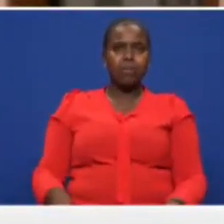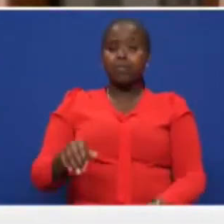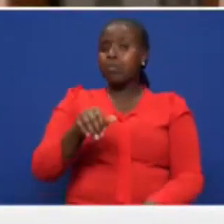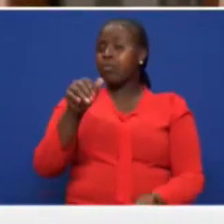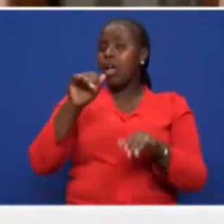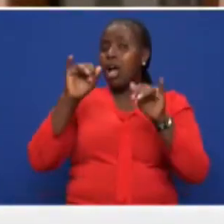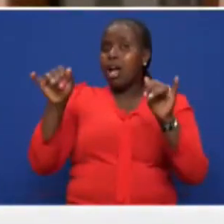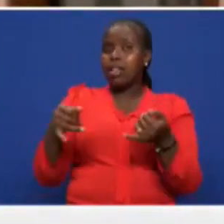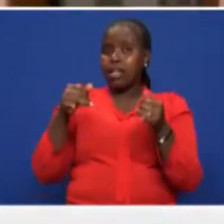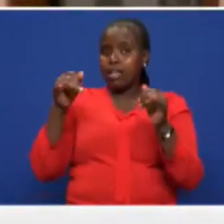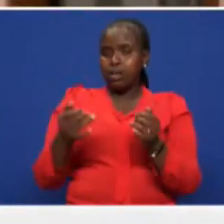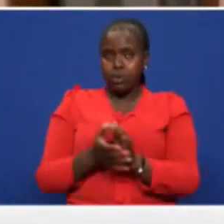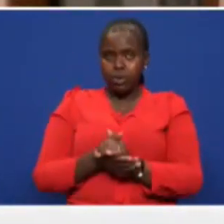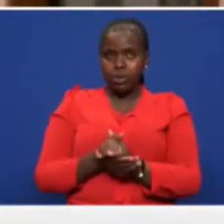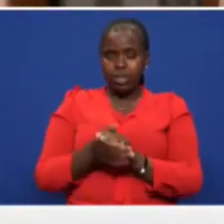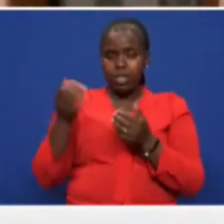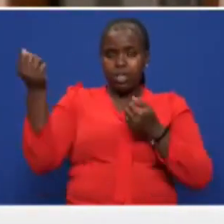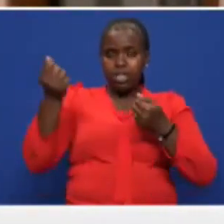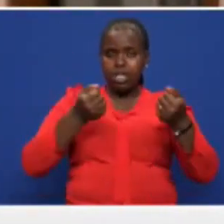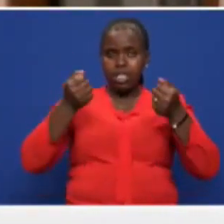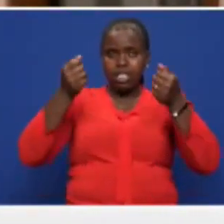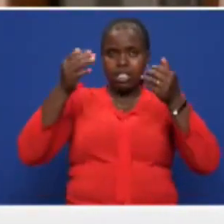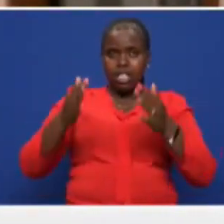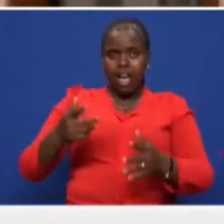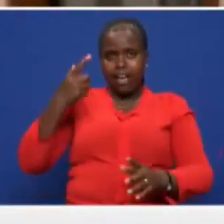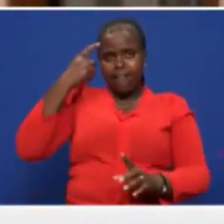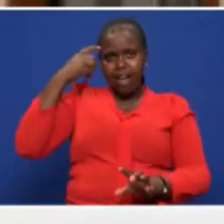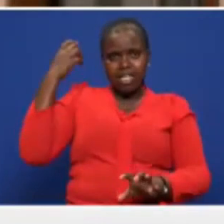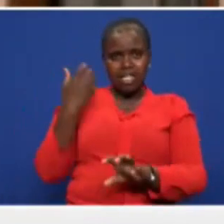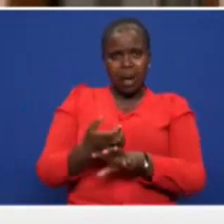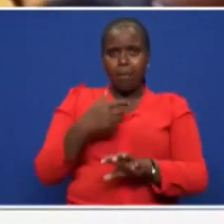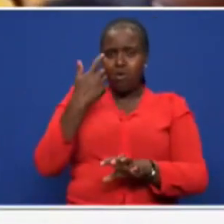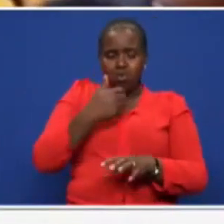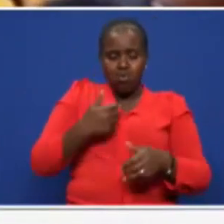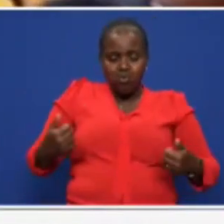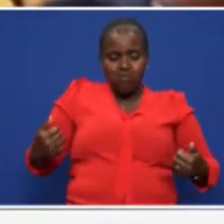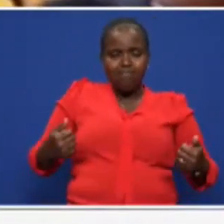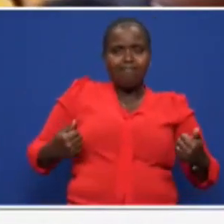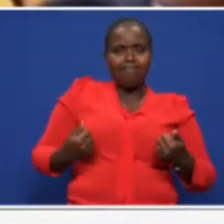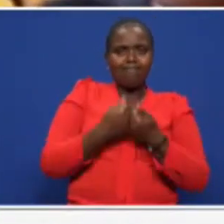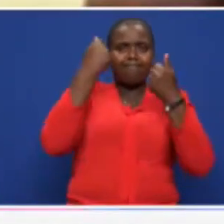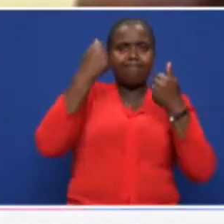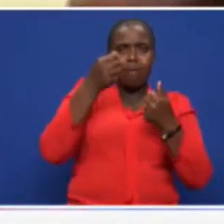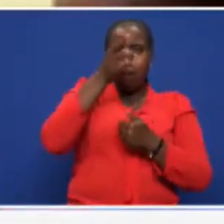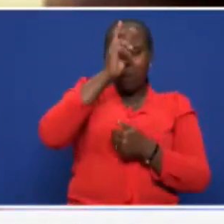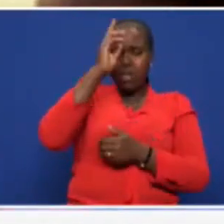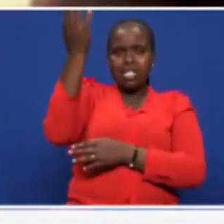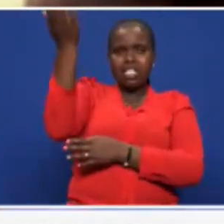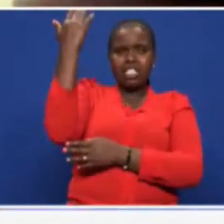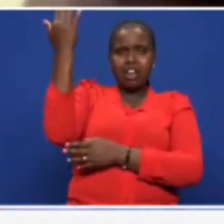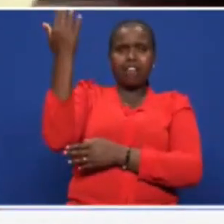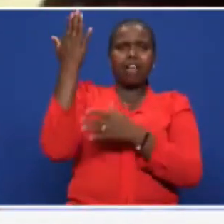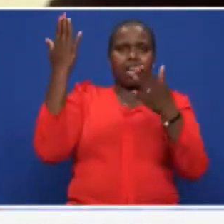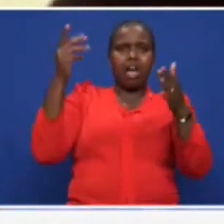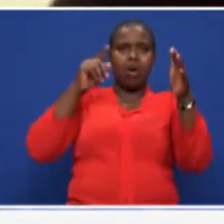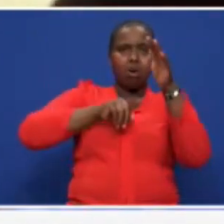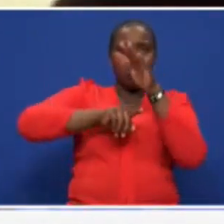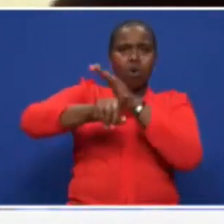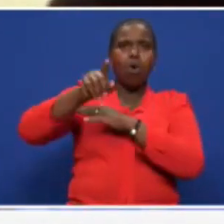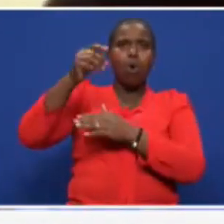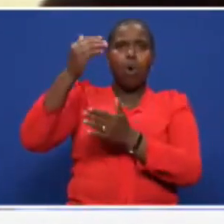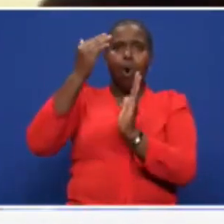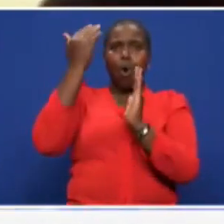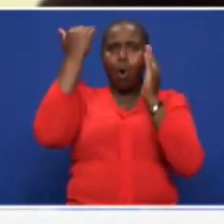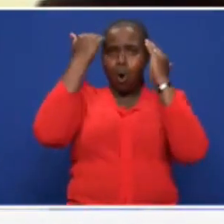Kwingineko mtazamaji ni kwamba dereva mkaidi alimgonga afisa wa polisi wa trafiki na kisha kukwepa. Amefikishwa mahakamani hii leo